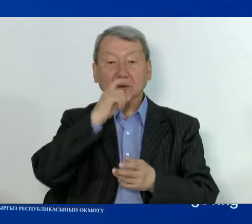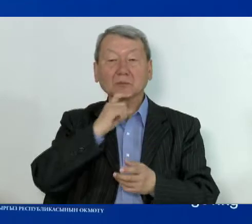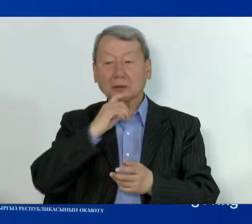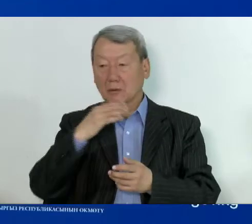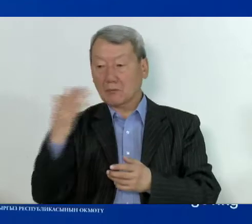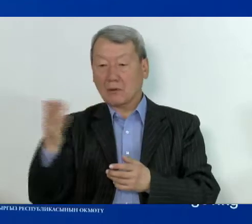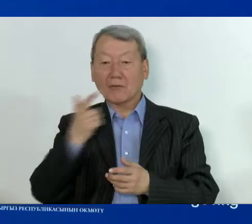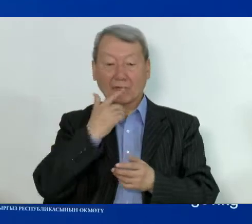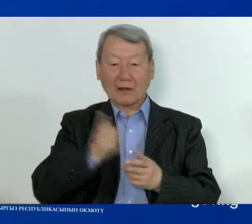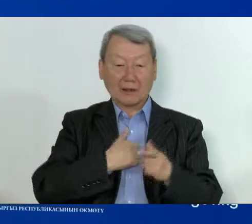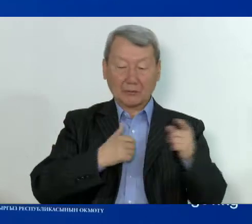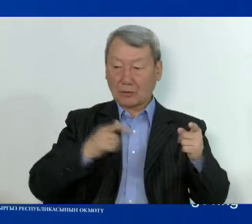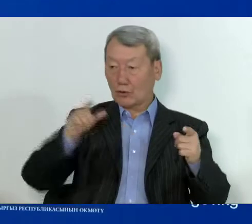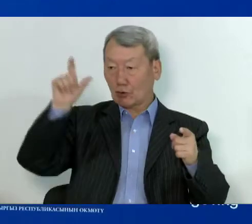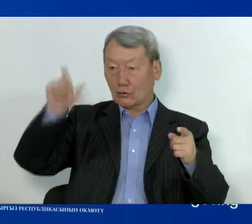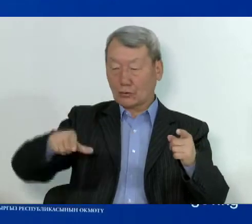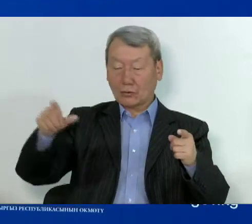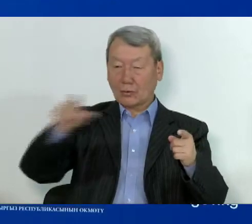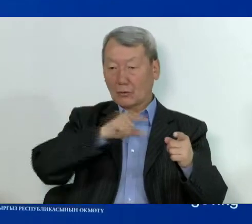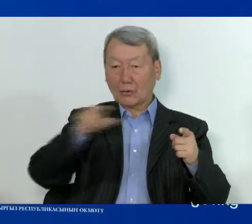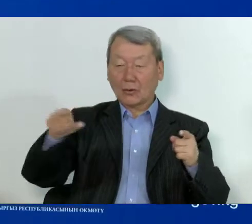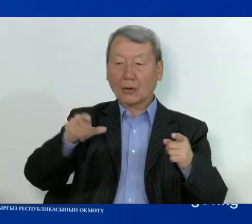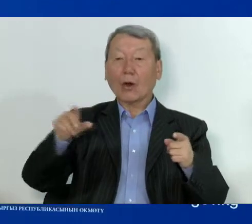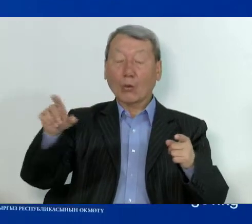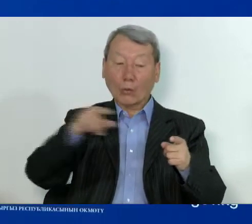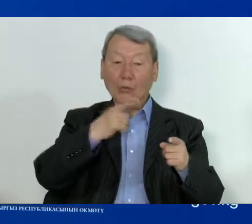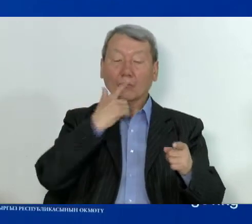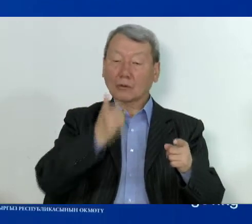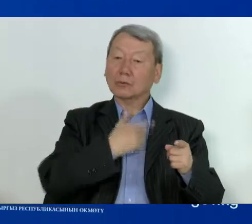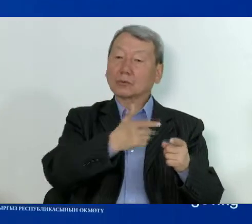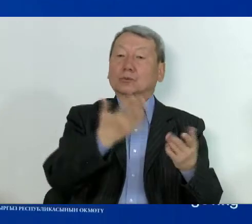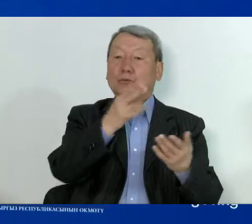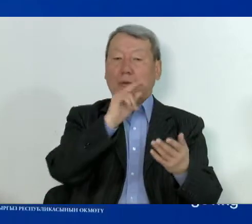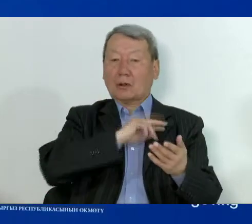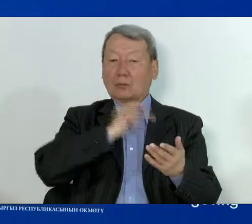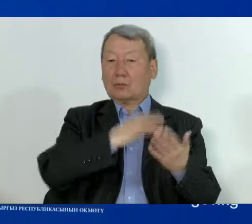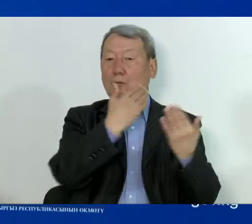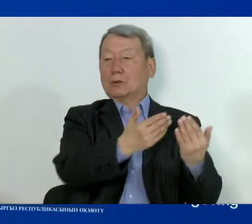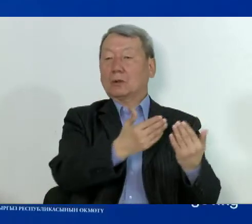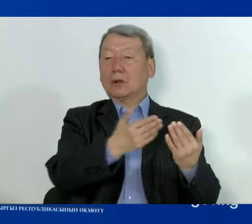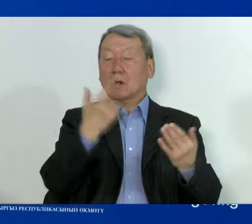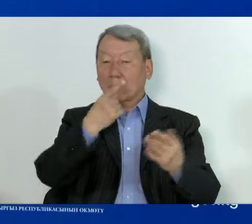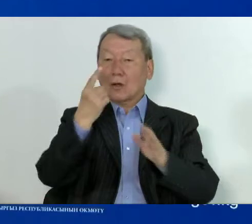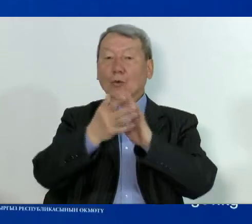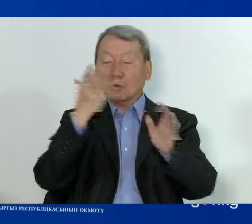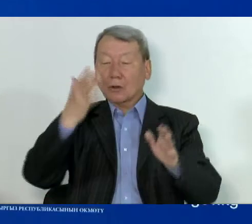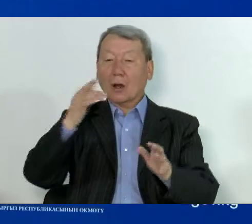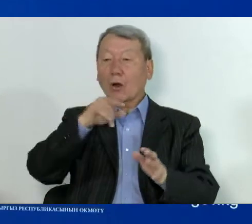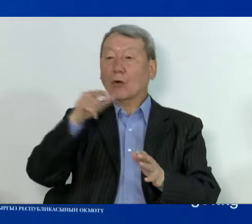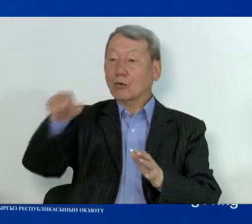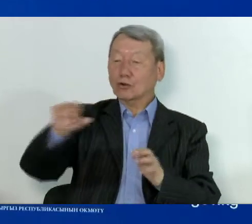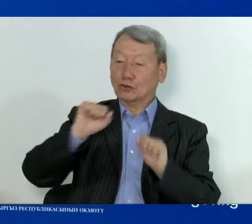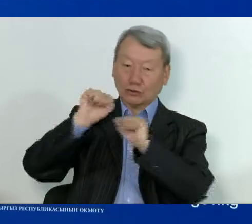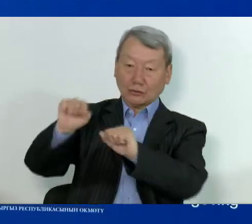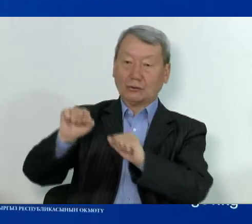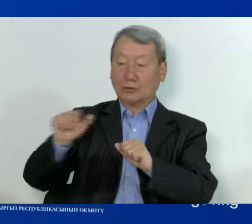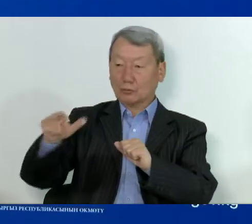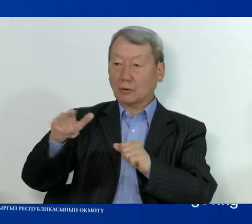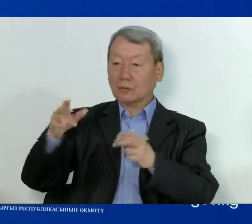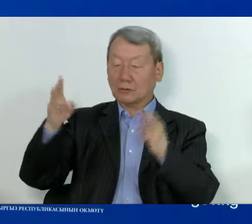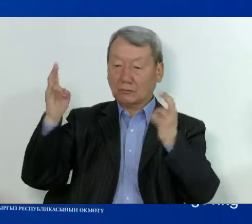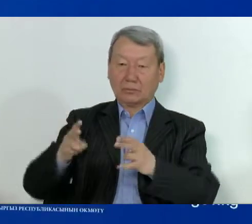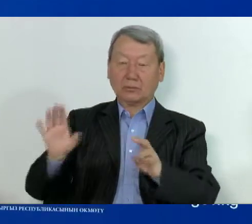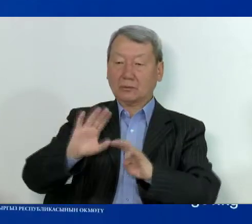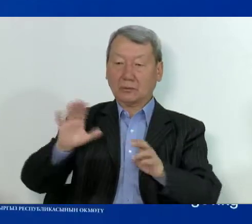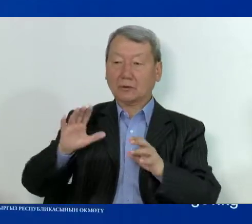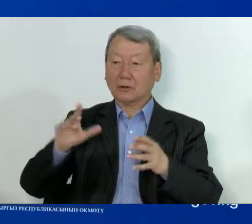между военными и гражданами, но они хорошо выполняют свои функциональные обязанности. И в первую очередь думают о вас, не подвергать вас опасности, беречь